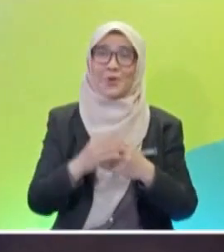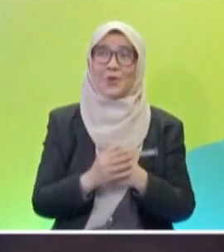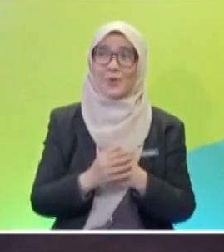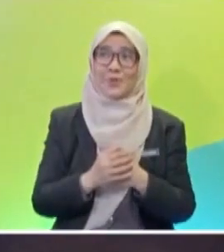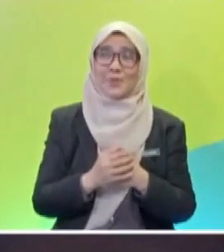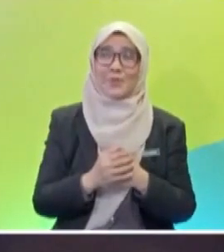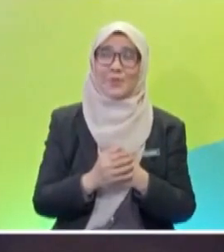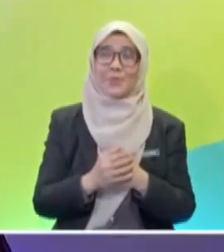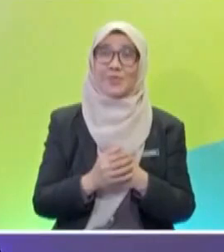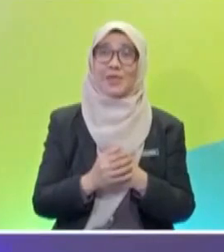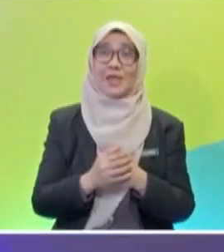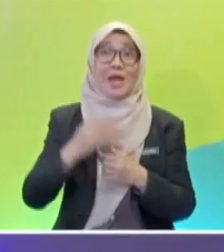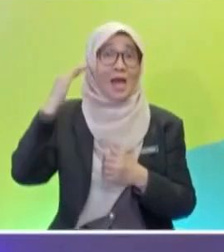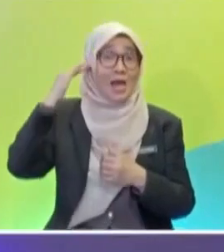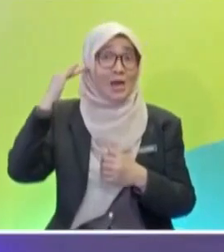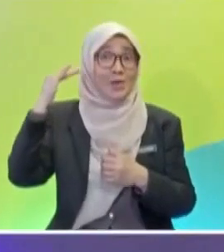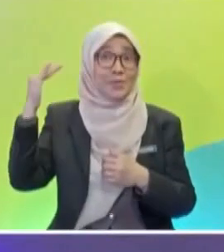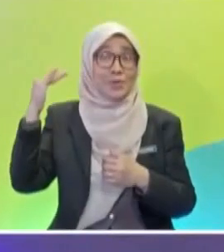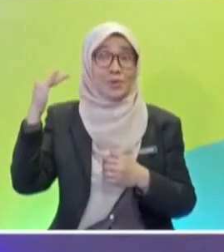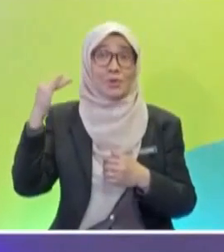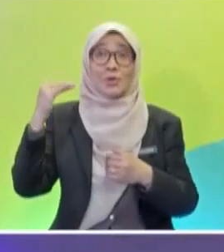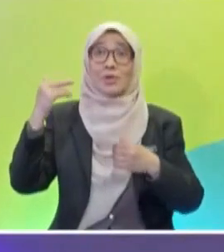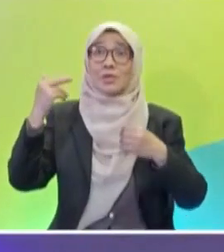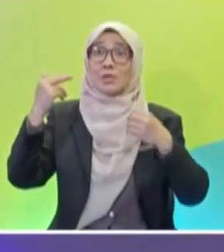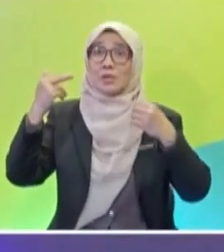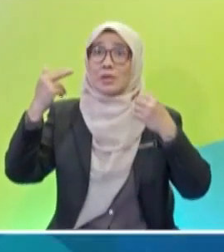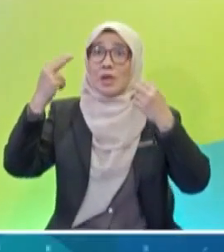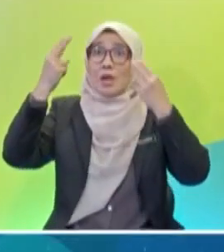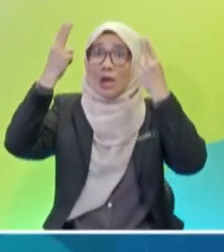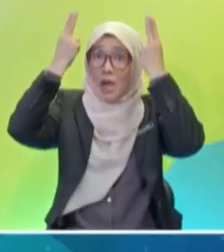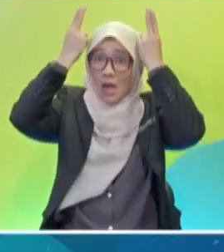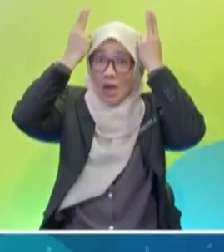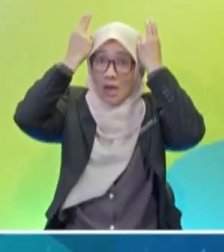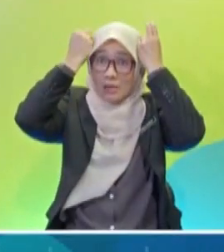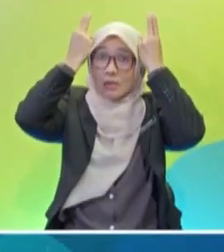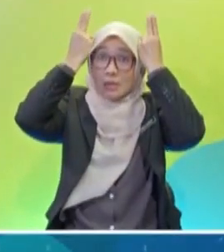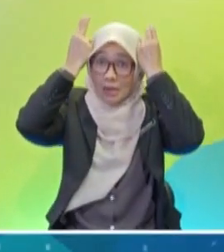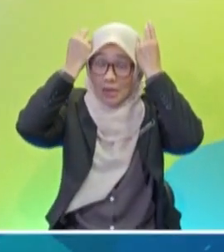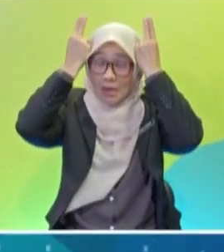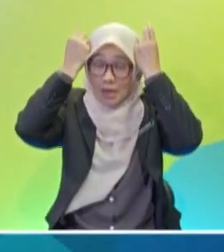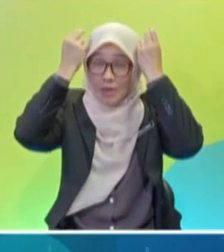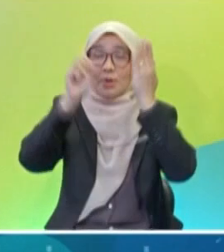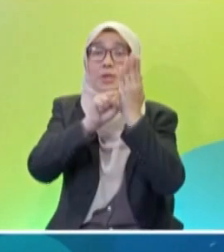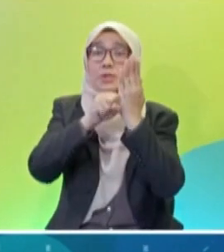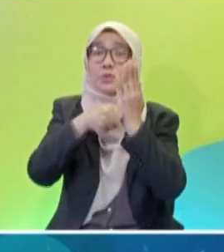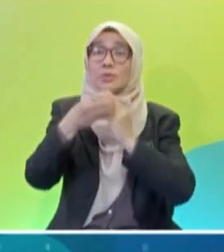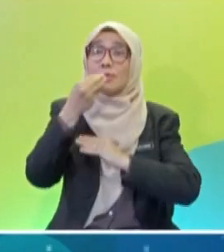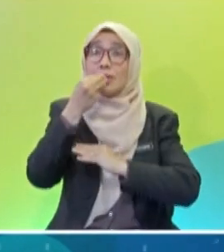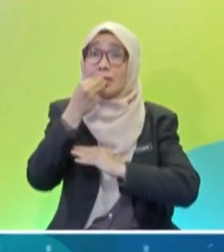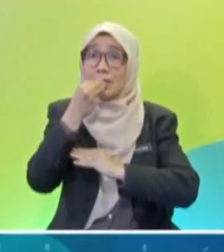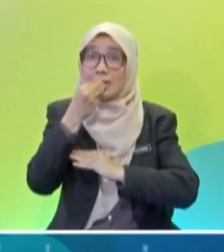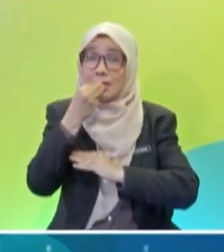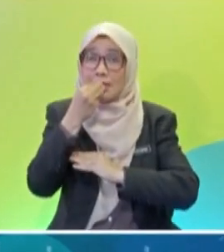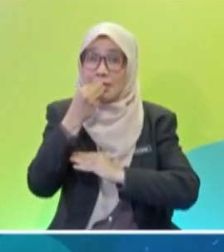ini bunyi anak oke anak nih dia punya sumber makanan daripada